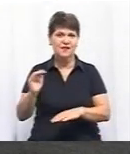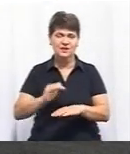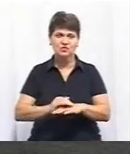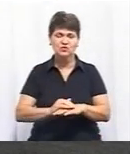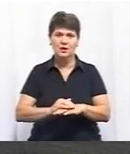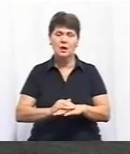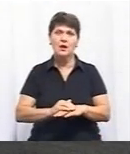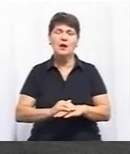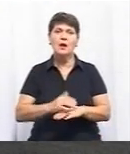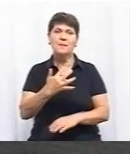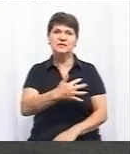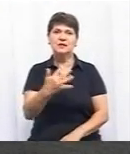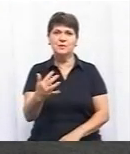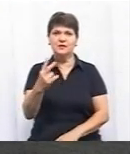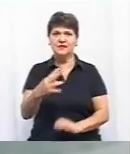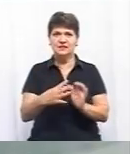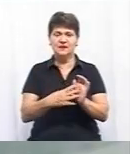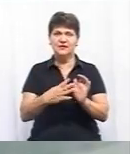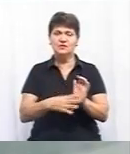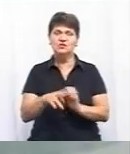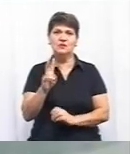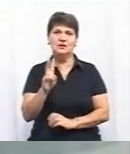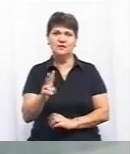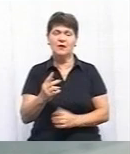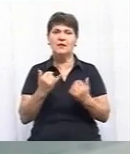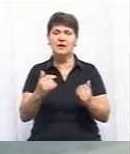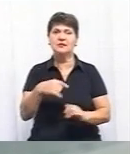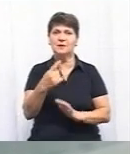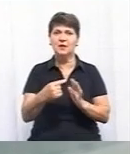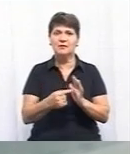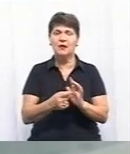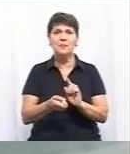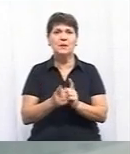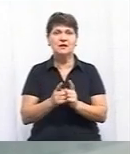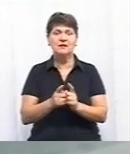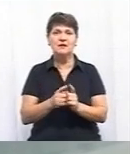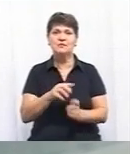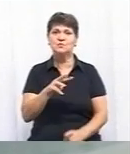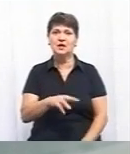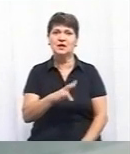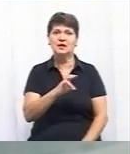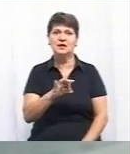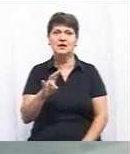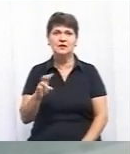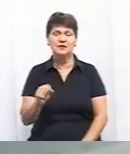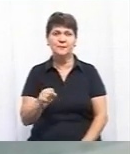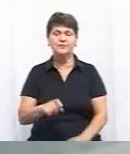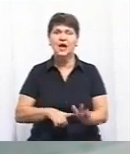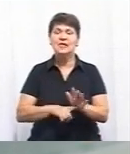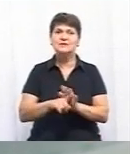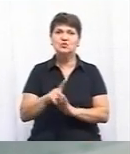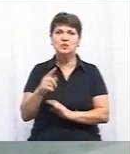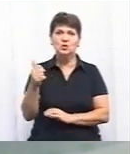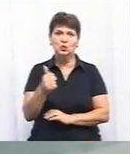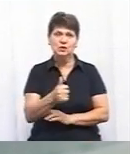55-29-92, телефон для запитань, сурдоперекладачка Марина Нікітіна. З початку тижня вулицями Вінниці курсує трицикл